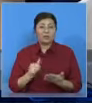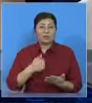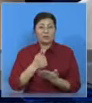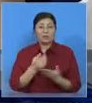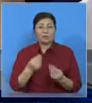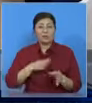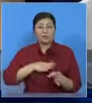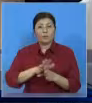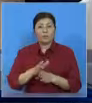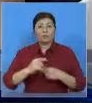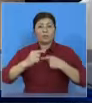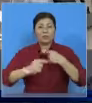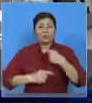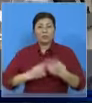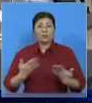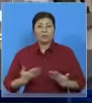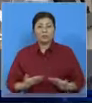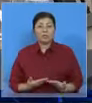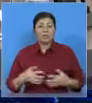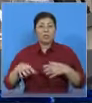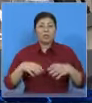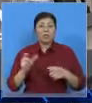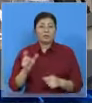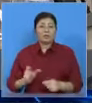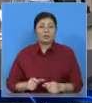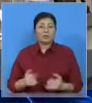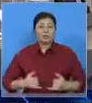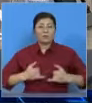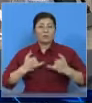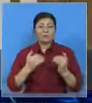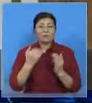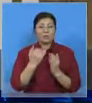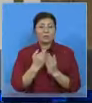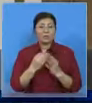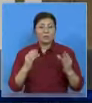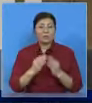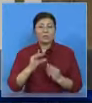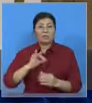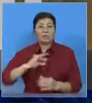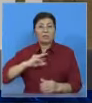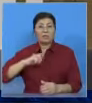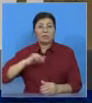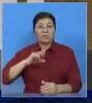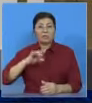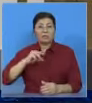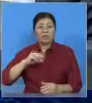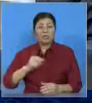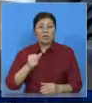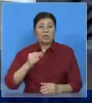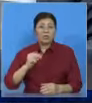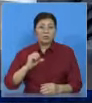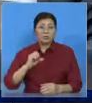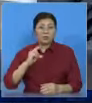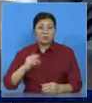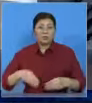которые обеспечивают дальнейшую жизнь коррупционеров. Благодаря системе Integrity Check будут выявлены